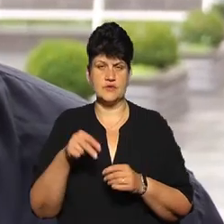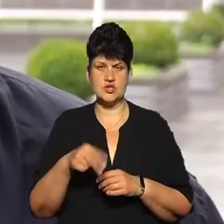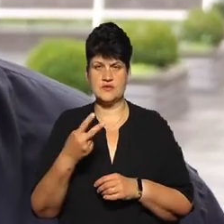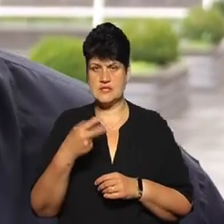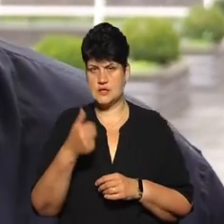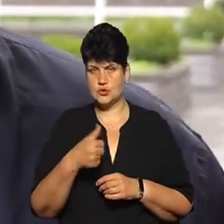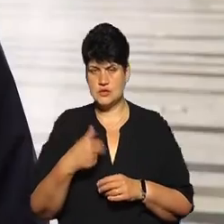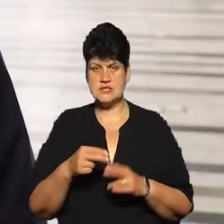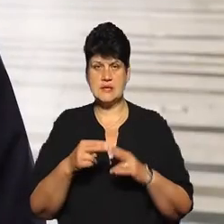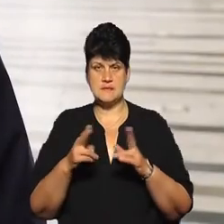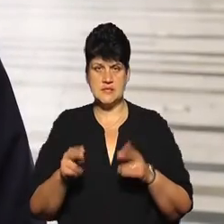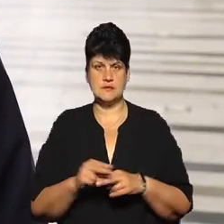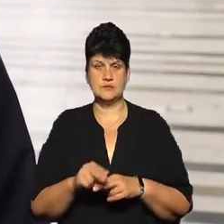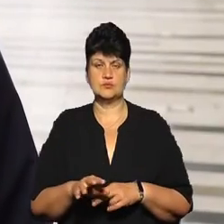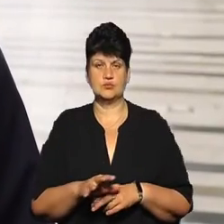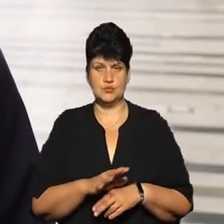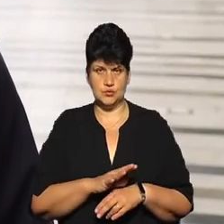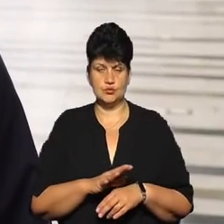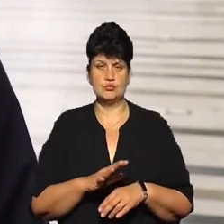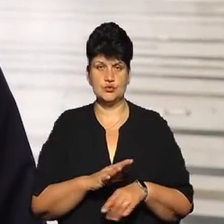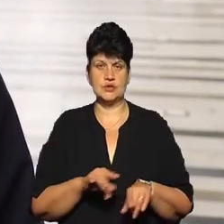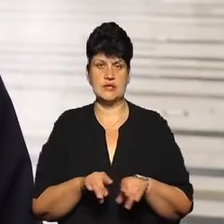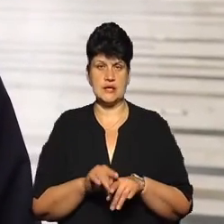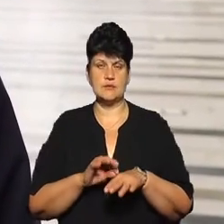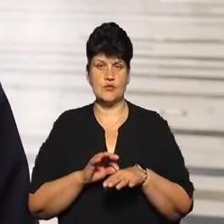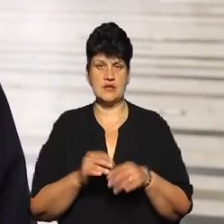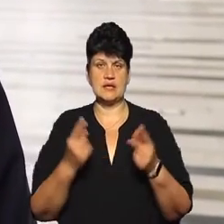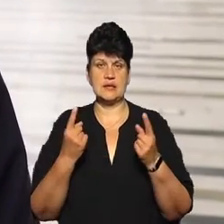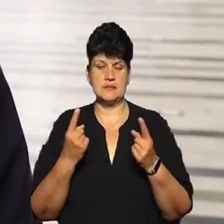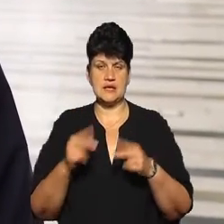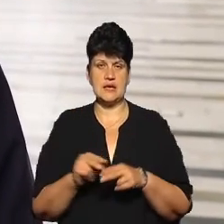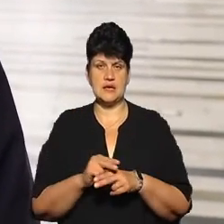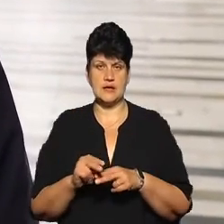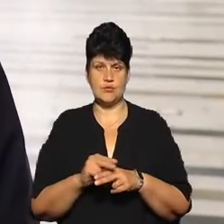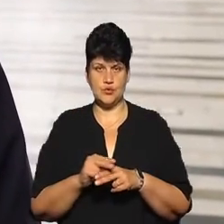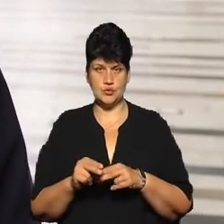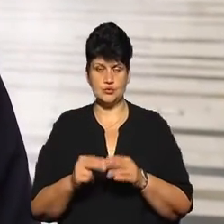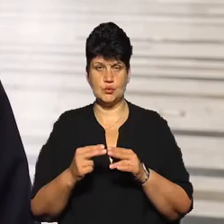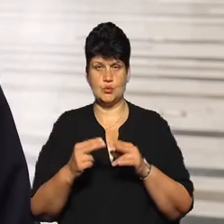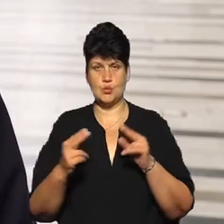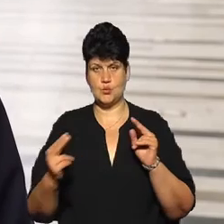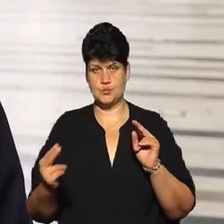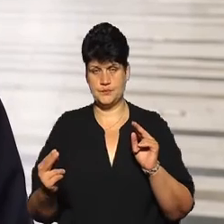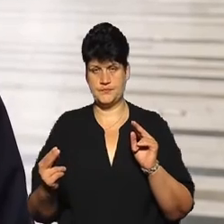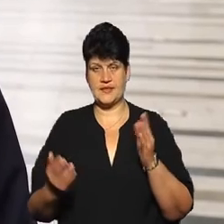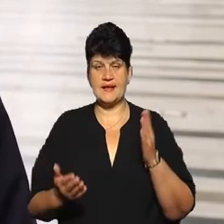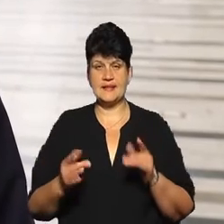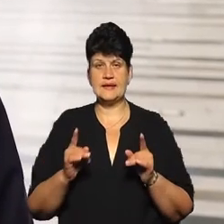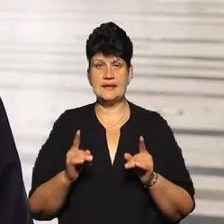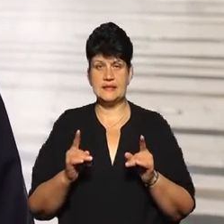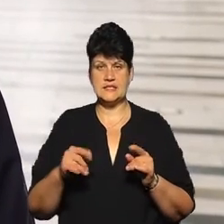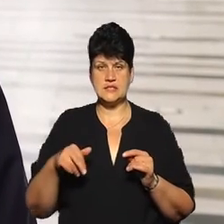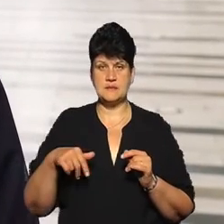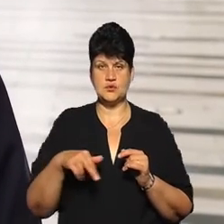міст ремонтували. Було таки проведено капітальний ремонт до даного мосту, але лише пішохідної